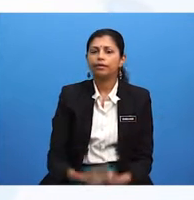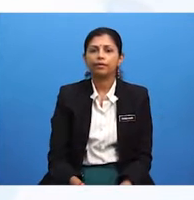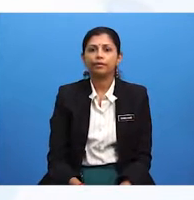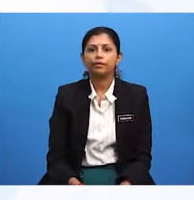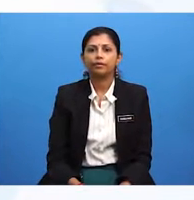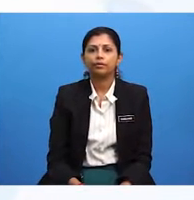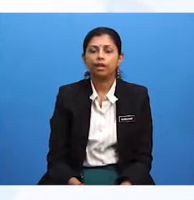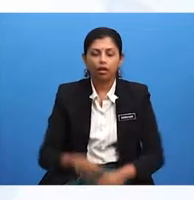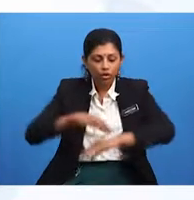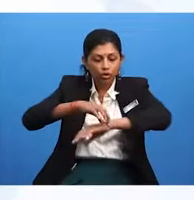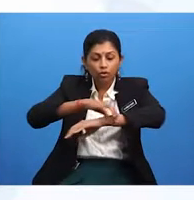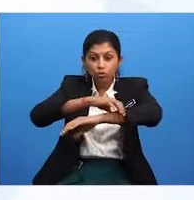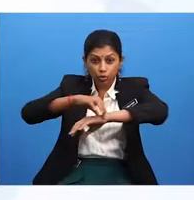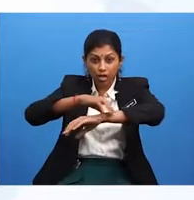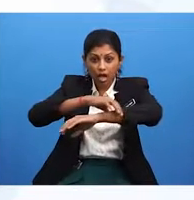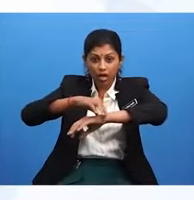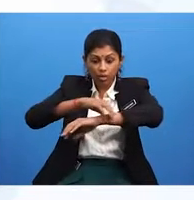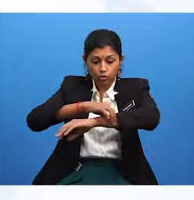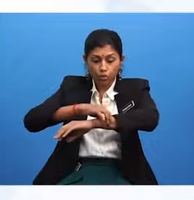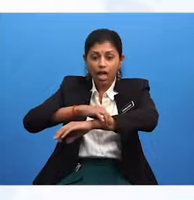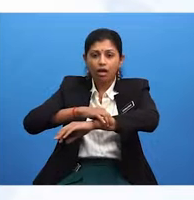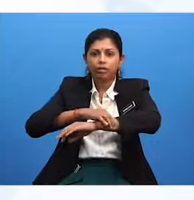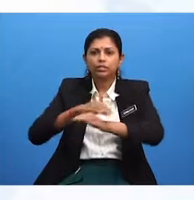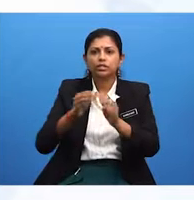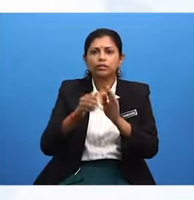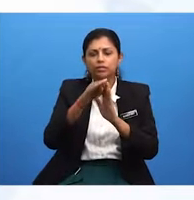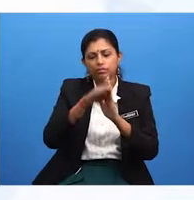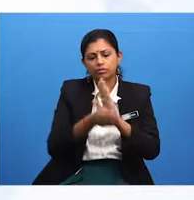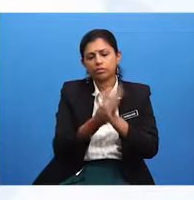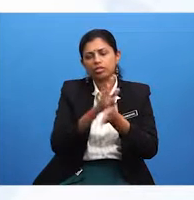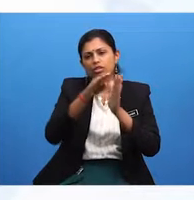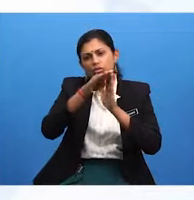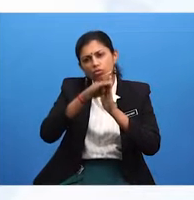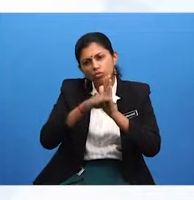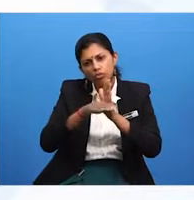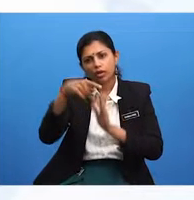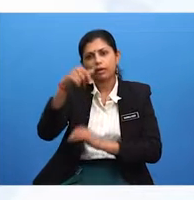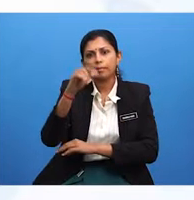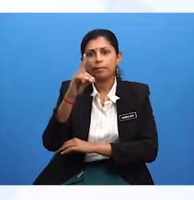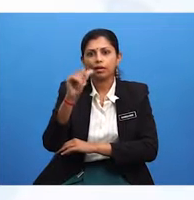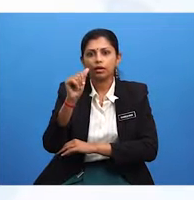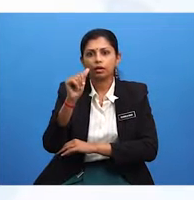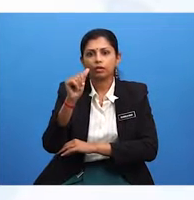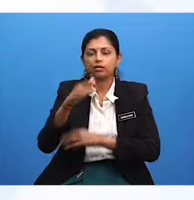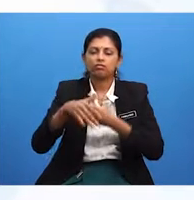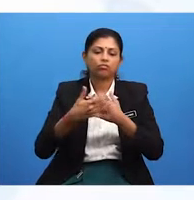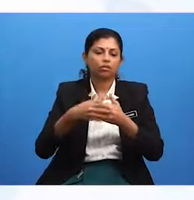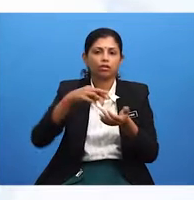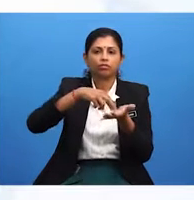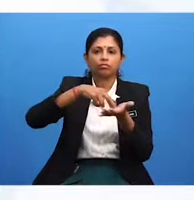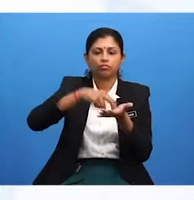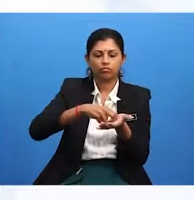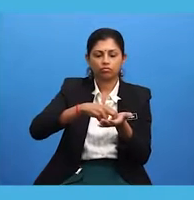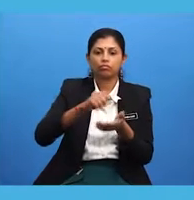Osteoporosis ialah keadaan tulang menjadi kurang padat dan mudah rapuh ataupun